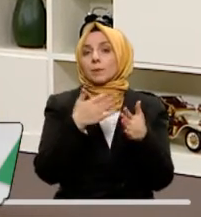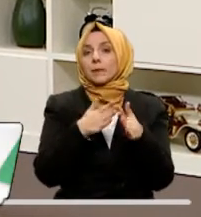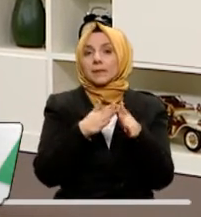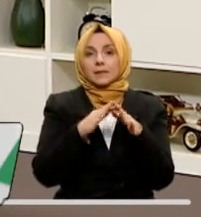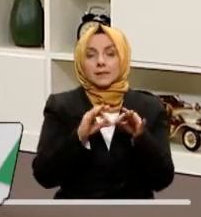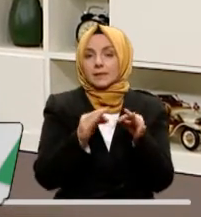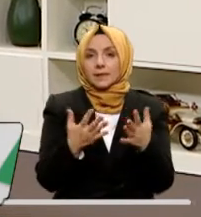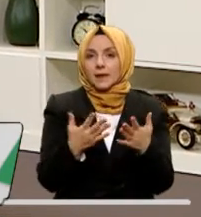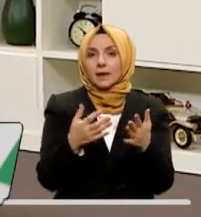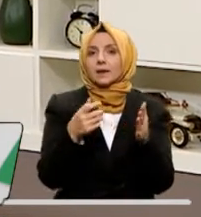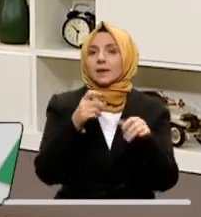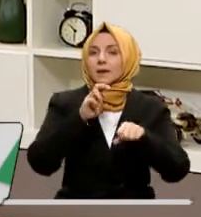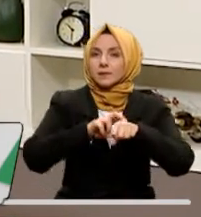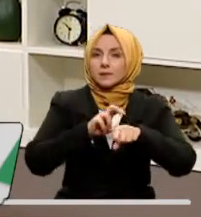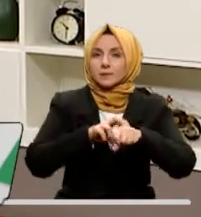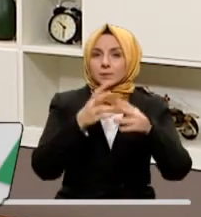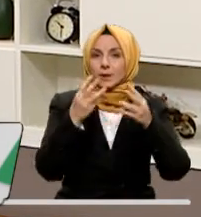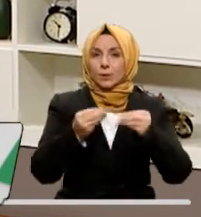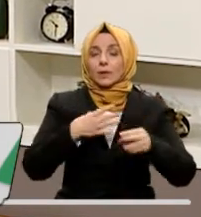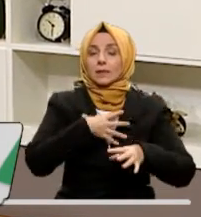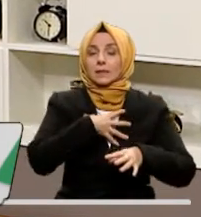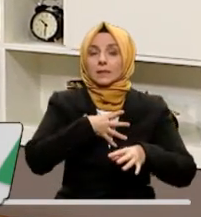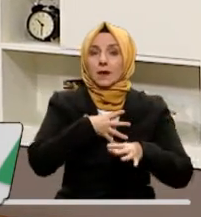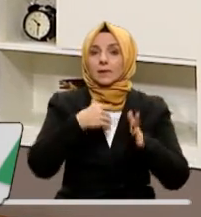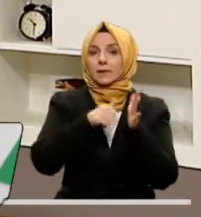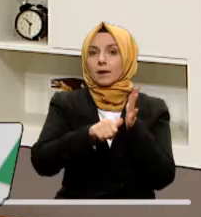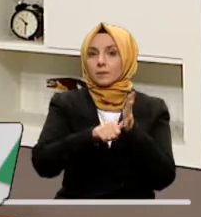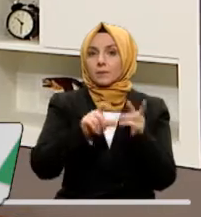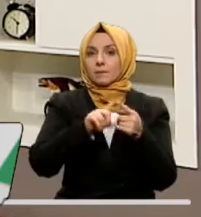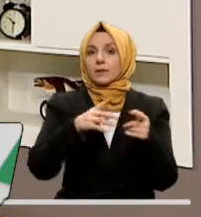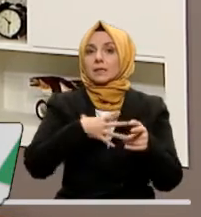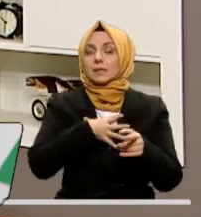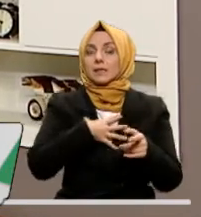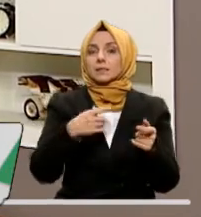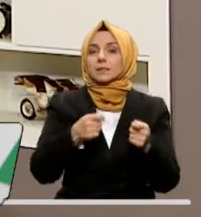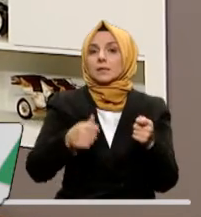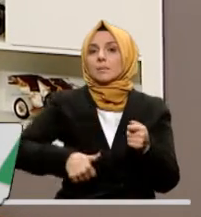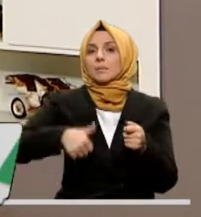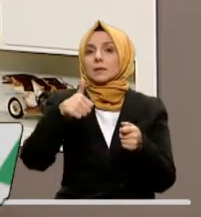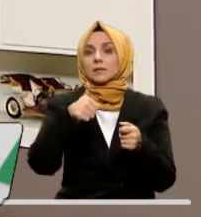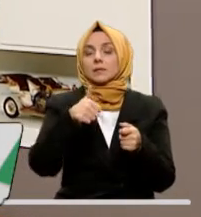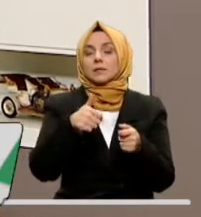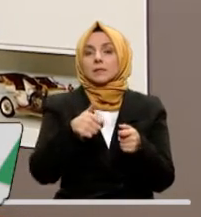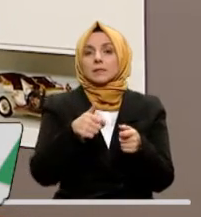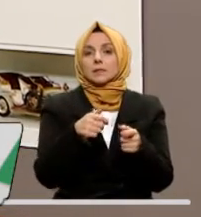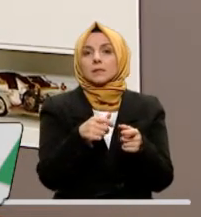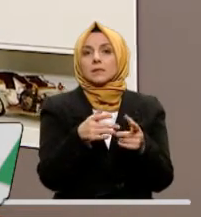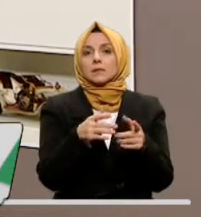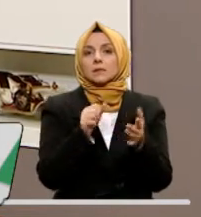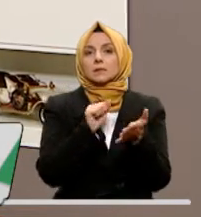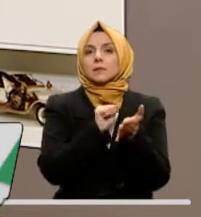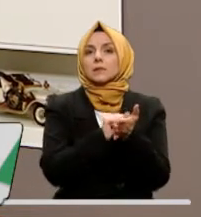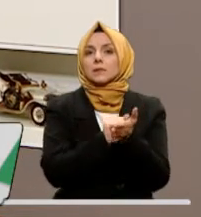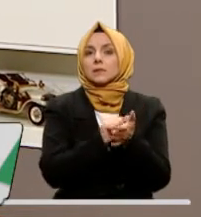zamanda anılarımıza da yer alan Diyanet takvimi ve aynı zamanda Diyanet İşleri Başkanlığı'nın benzeri süreli yayınlarını konuşacağız